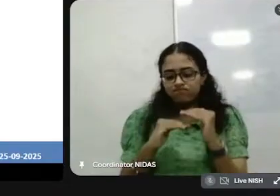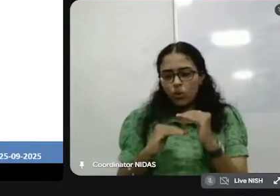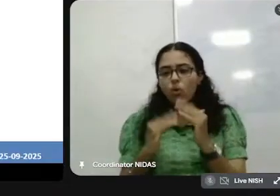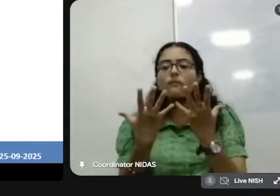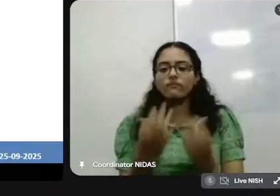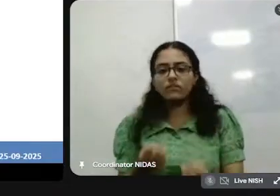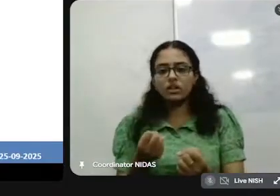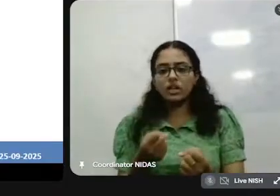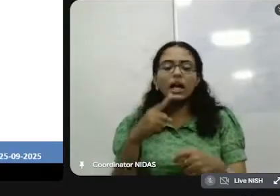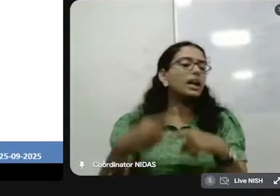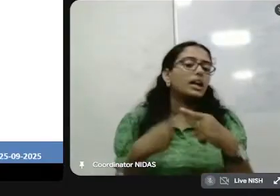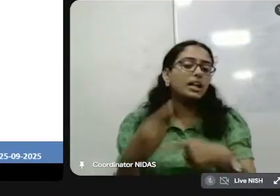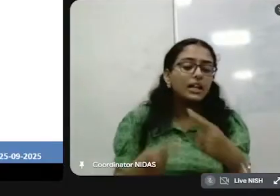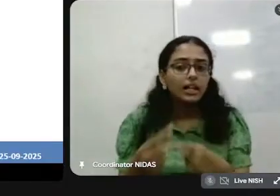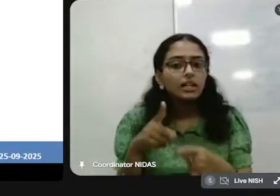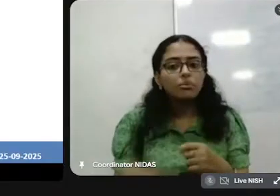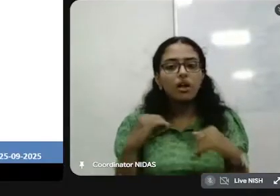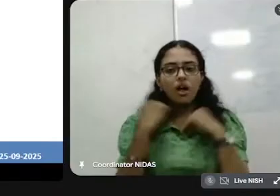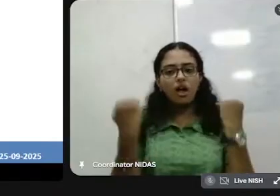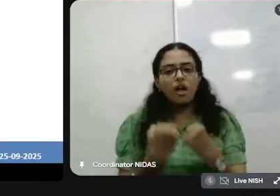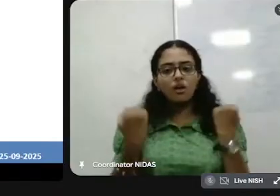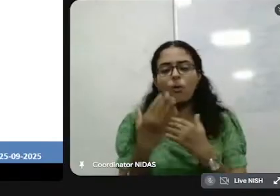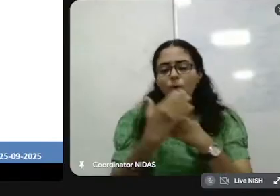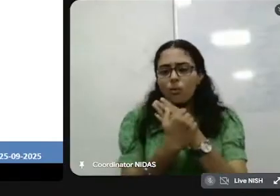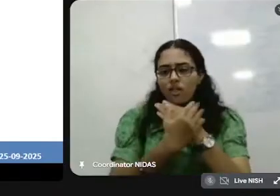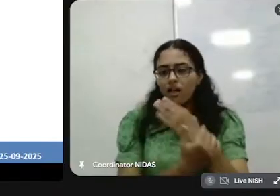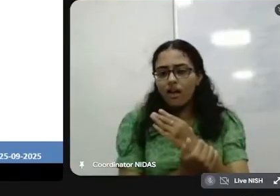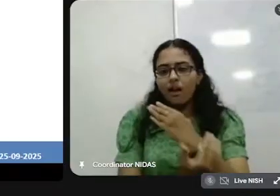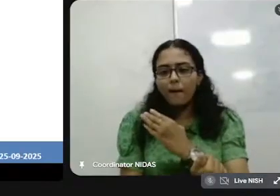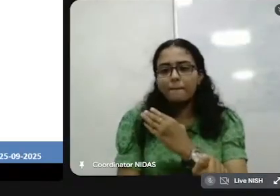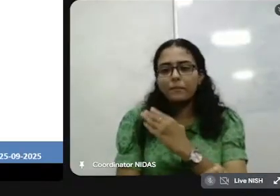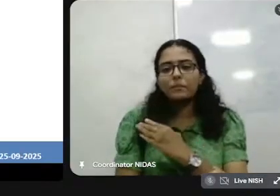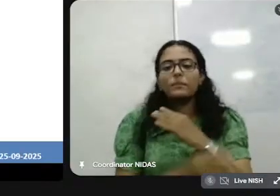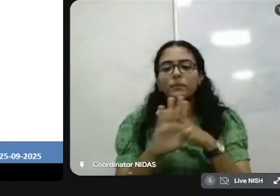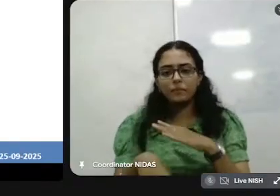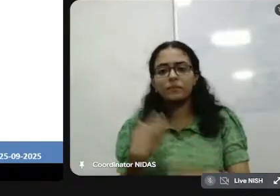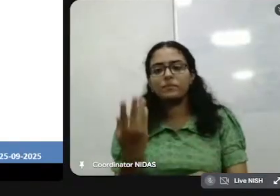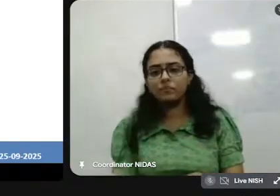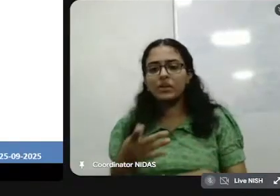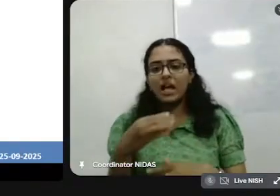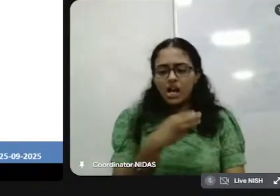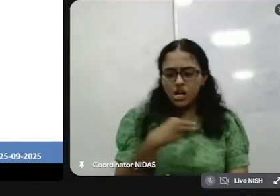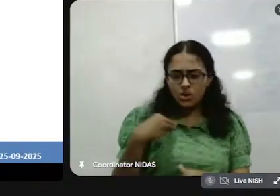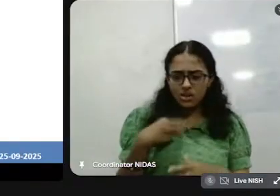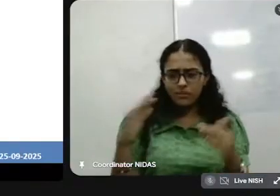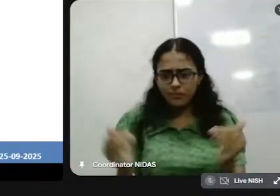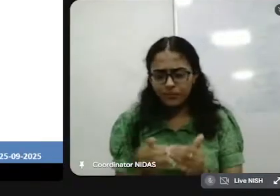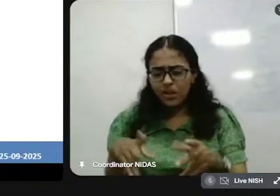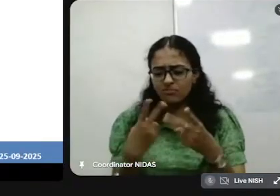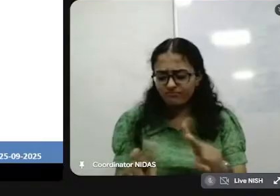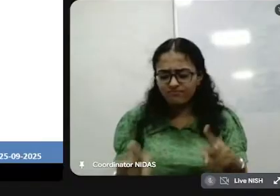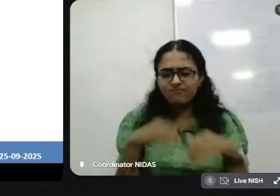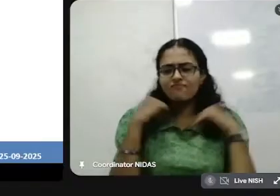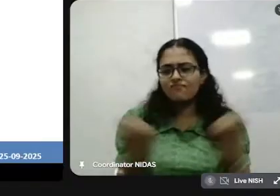എല്ലാ ദിവസവും നമ്മൾ ആക്ടിവിറ്റീസ് അല്ലെ തെറപ്പിയിൽ തരുന്ന ആക്ടിവിറ്റീസോ അല്ലെങ്കിൽ പിന്നീട് ഡോക്ടർ തരുന്ന ആക്ടിവിറ്റീസോ എല്ലാ ദിവസവും